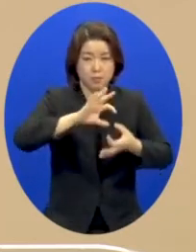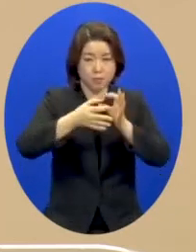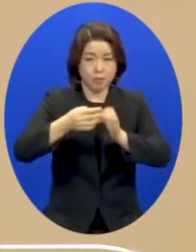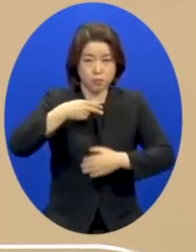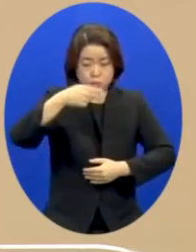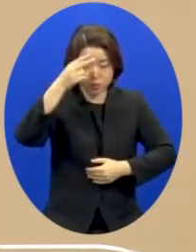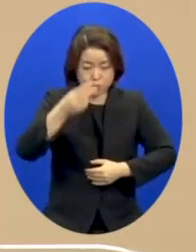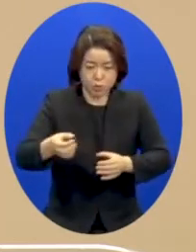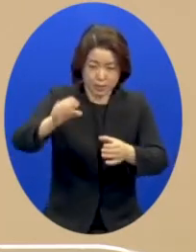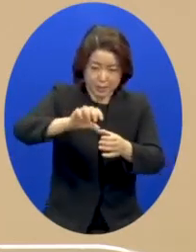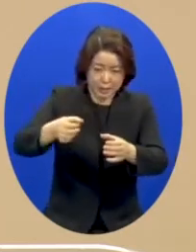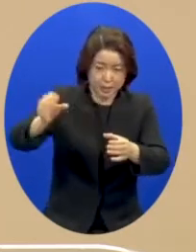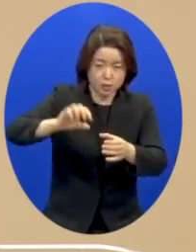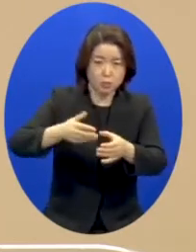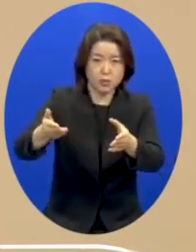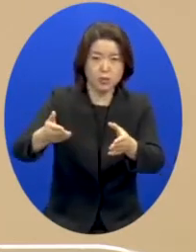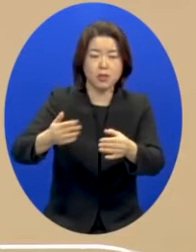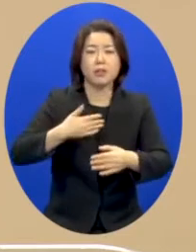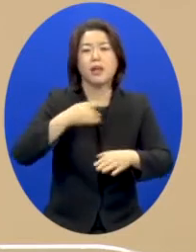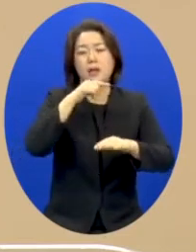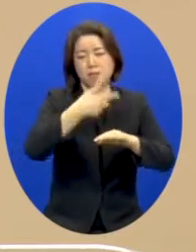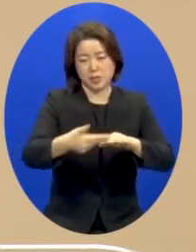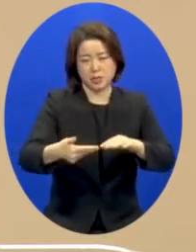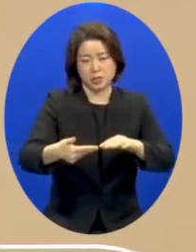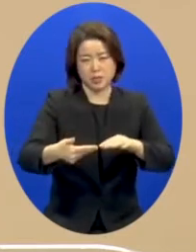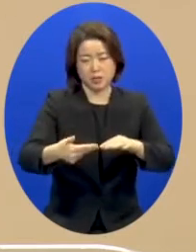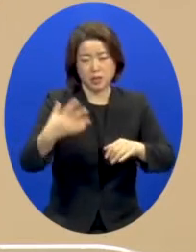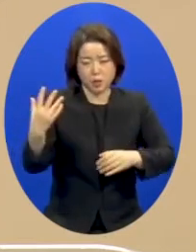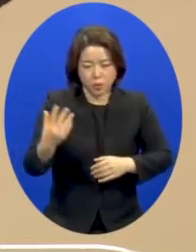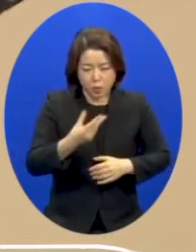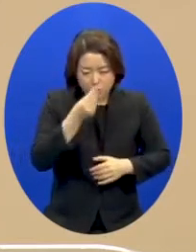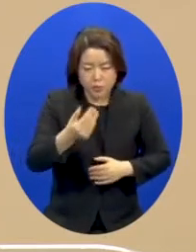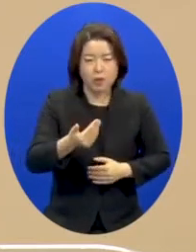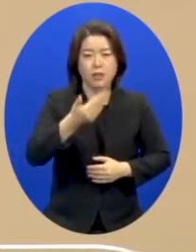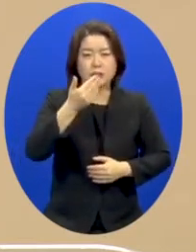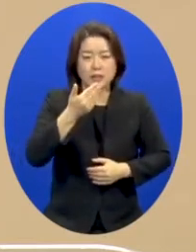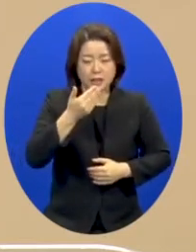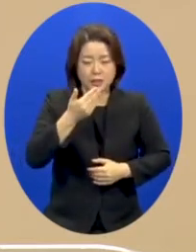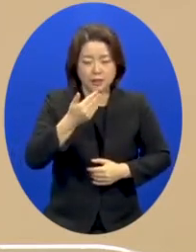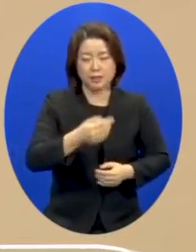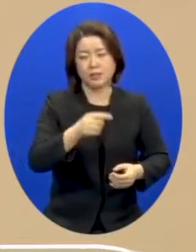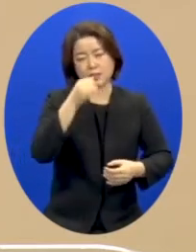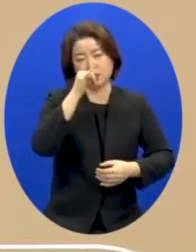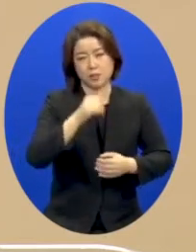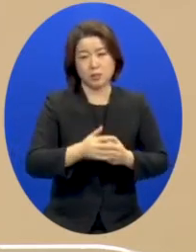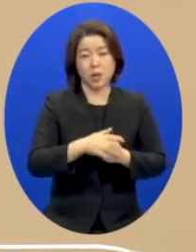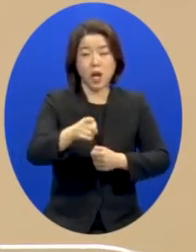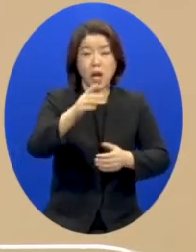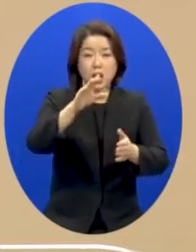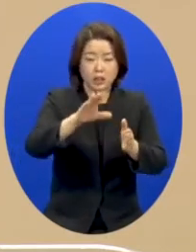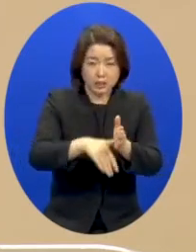성찬을 베푸십니다. 그때 예수님이 하나님께 감사 기도를 드리셨다 그래요.